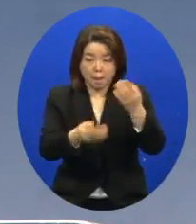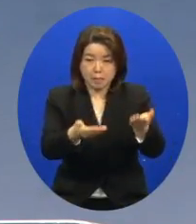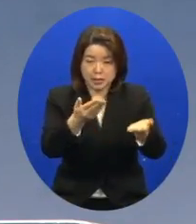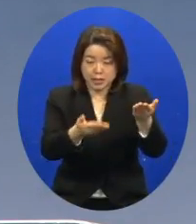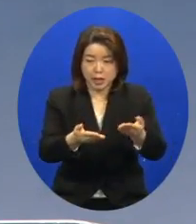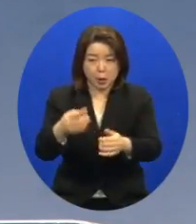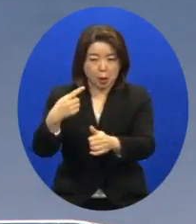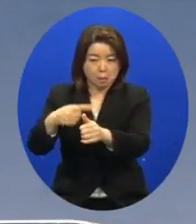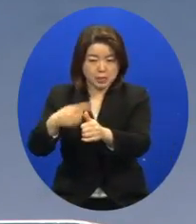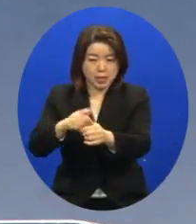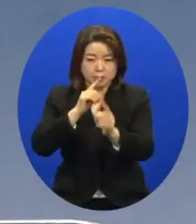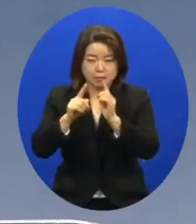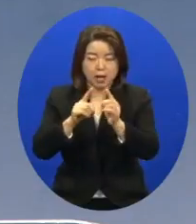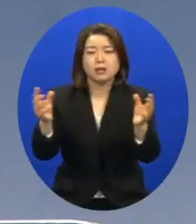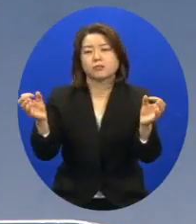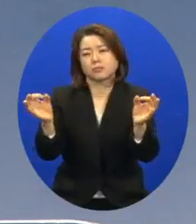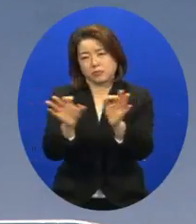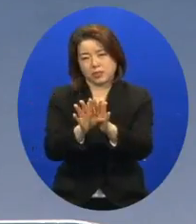사라졌습니다